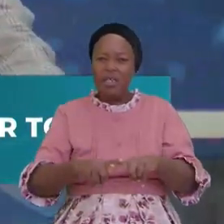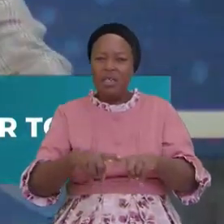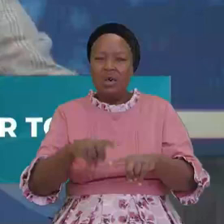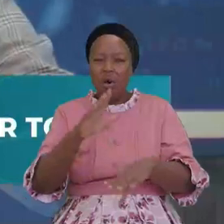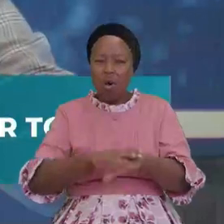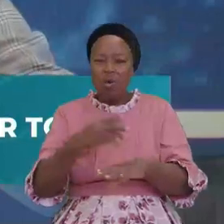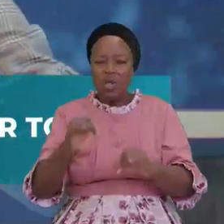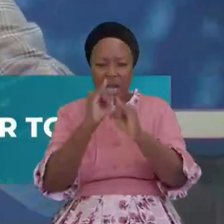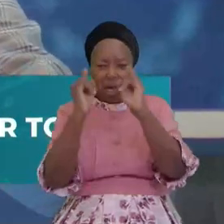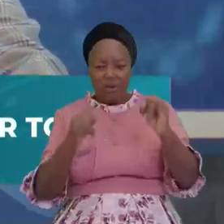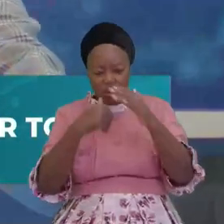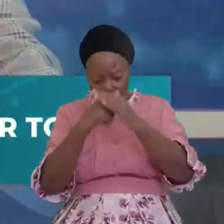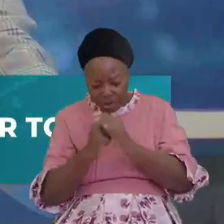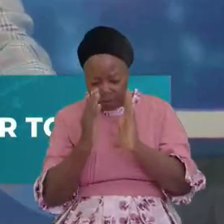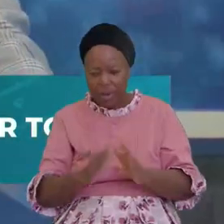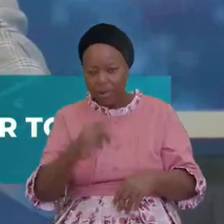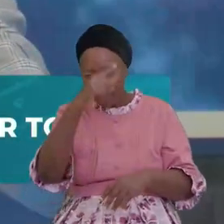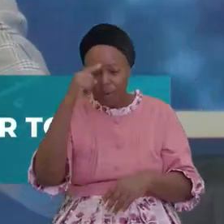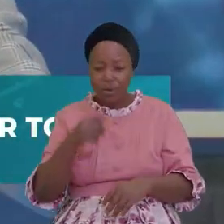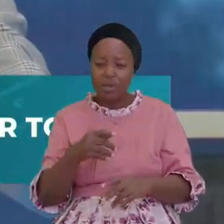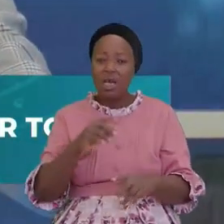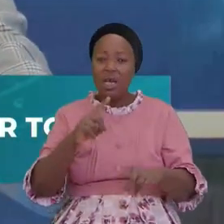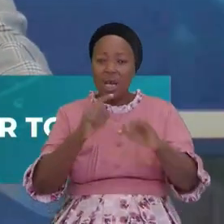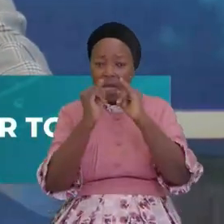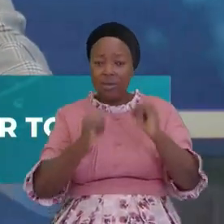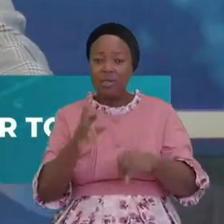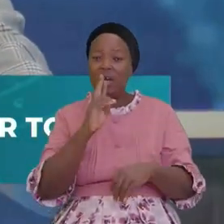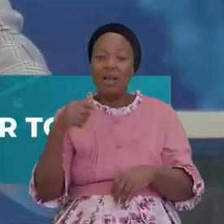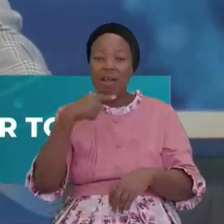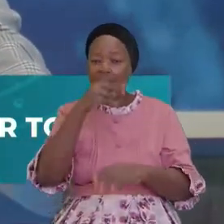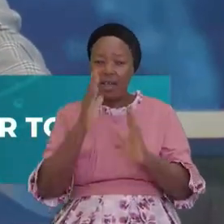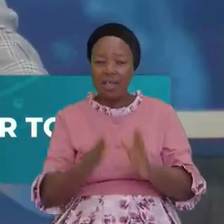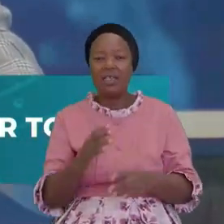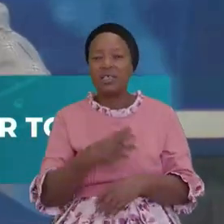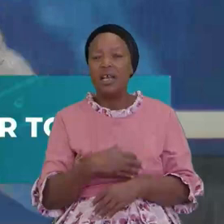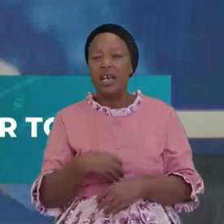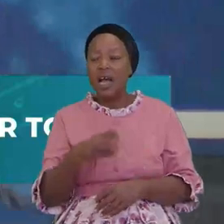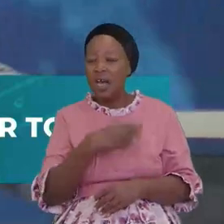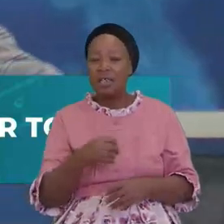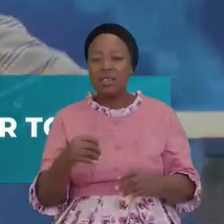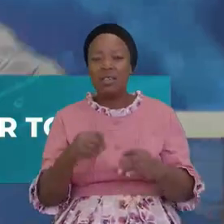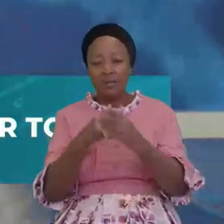Nous ne pouvons pas faire confiance aux idolâtres. Lui aussi est un menteur.